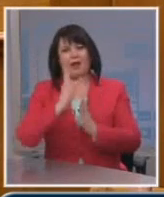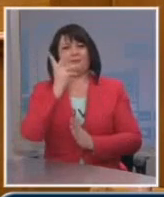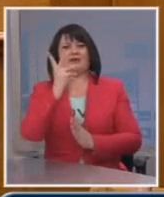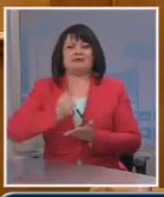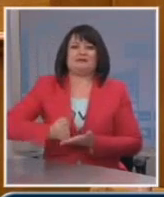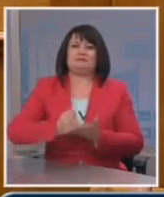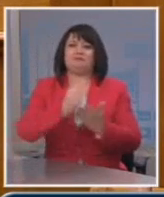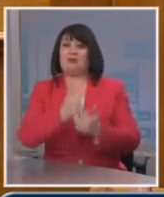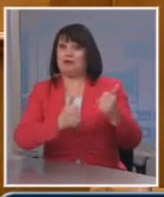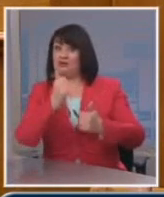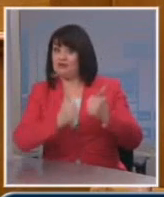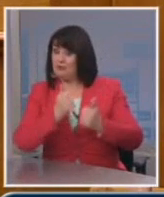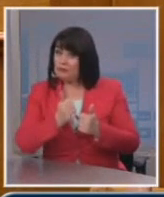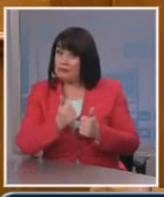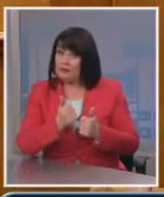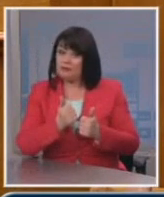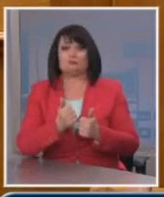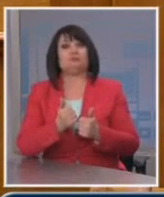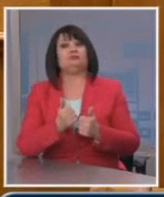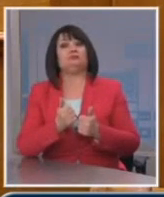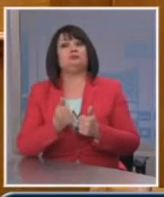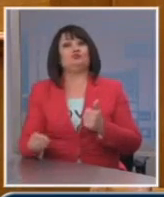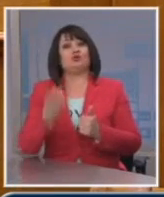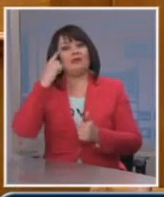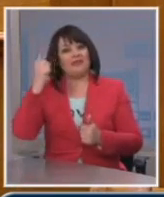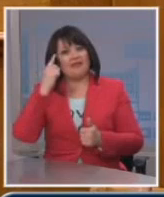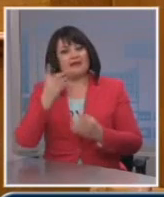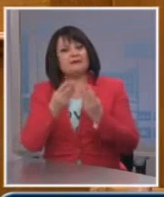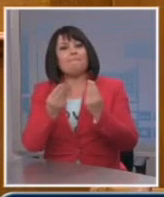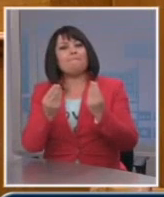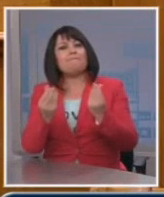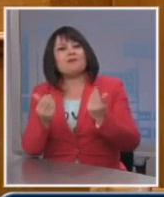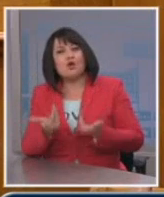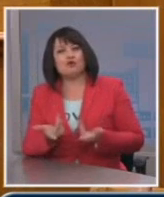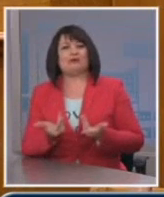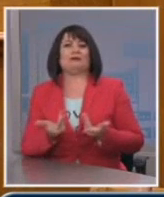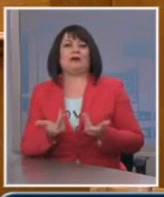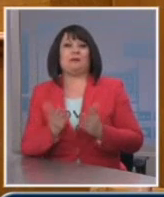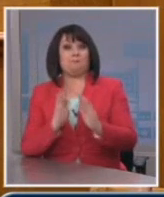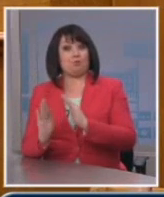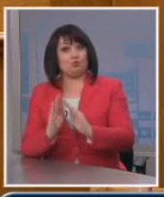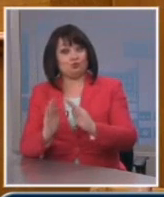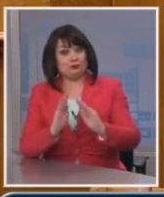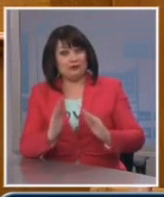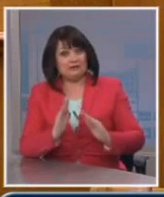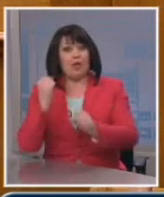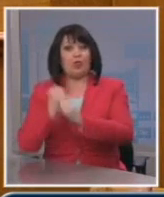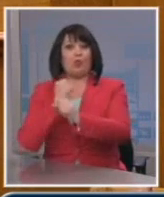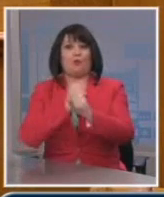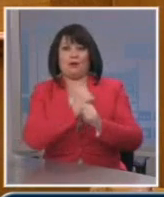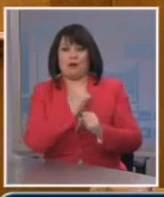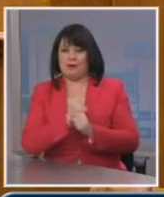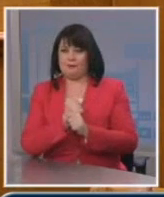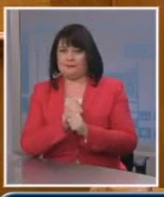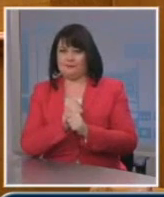της ανταγωνιστικότητας, μέσω της καινοτομίας και της ποιότητας, με προστασία της εργασίας